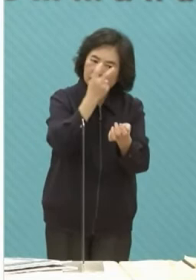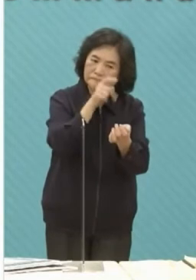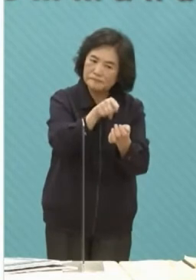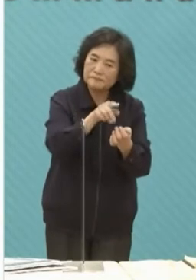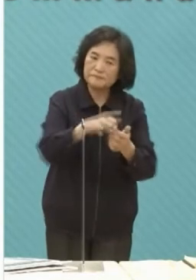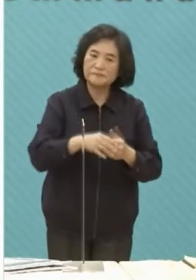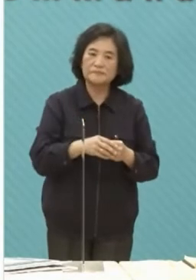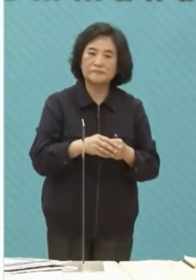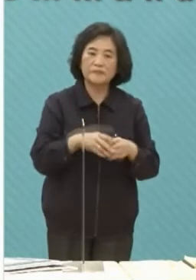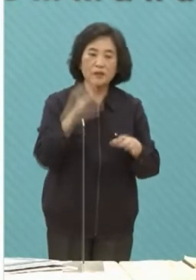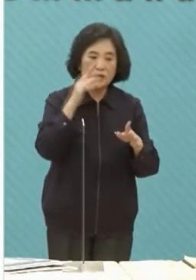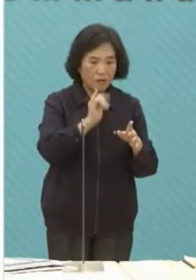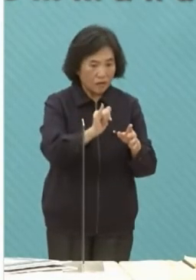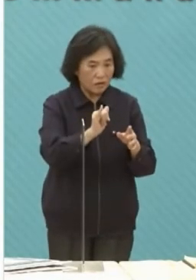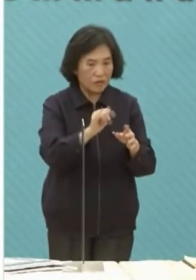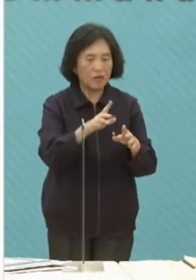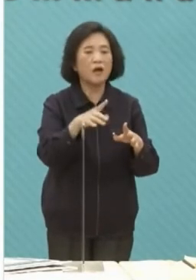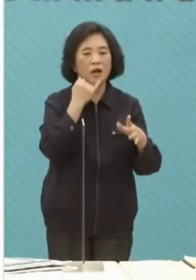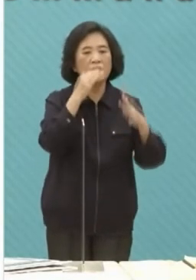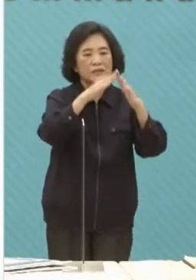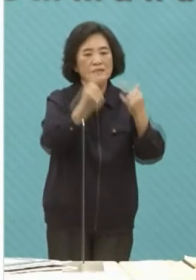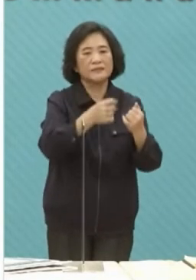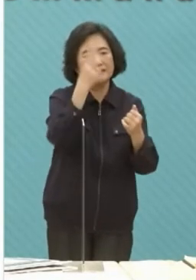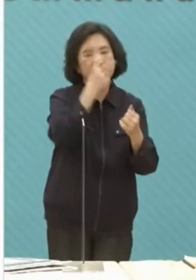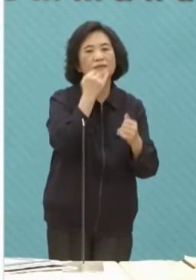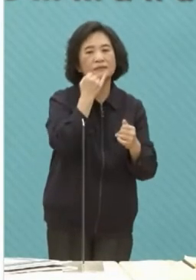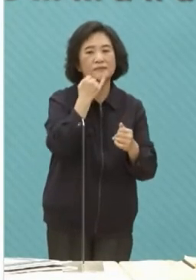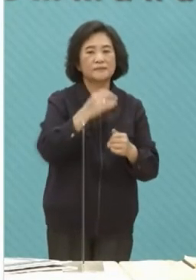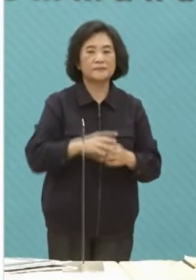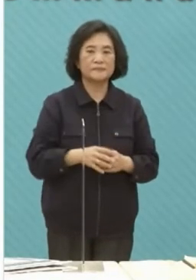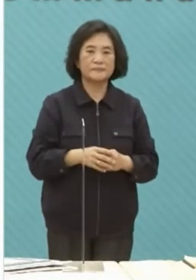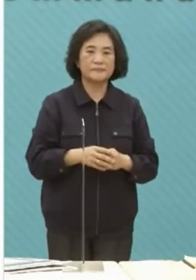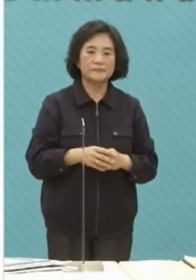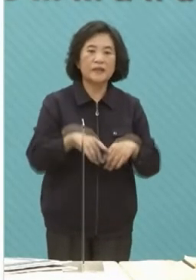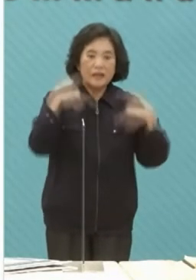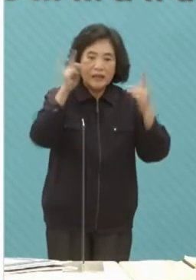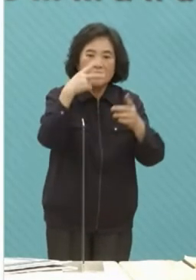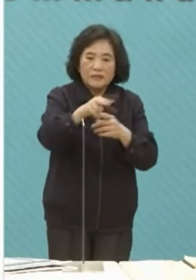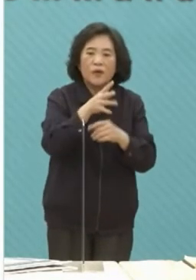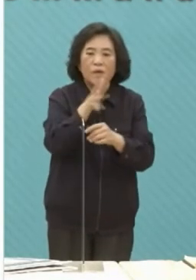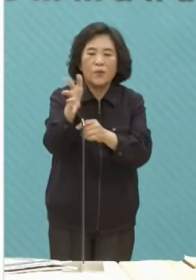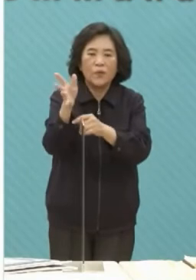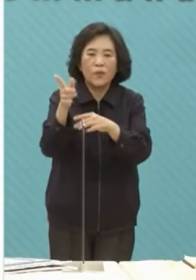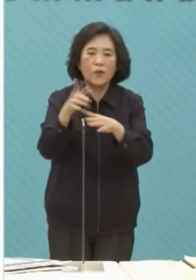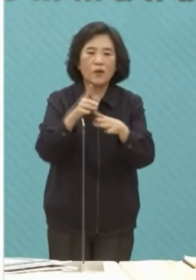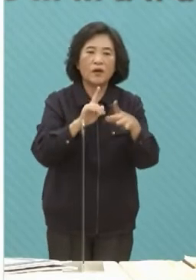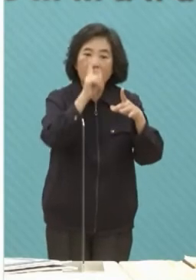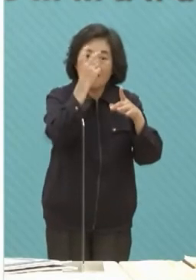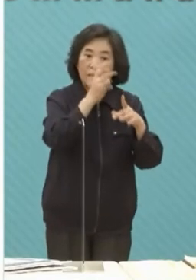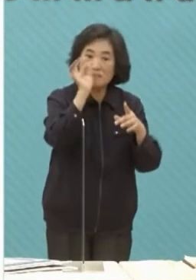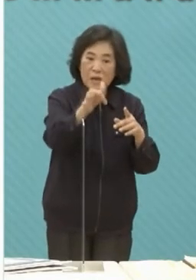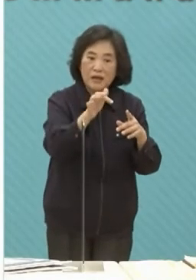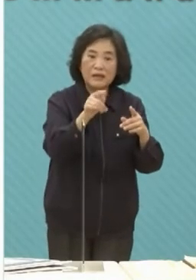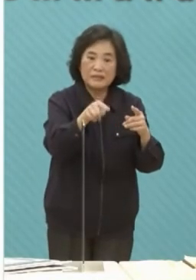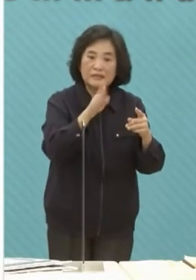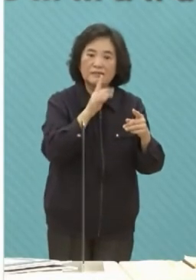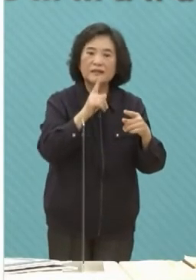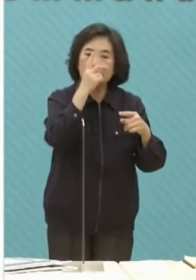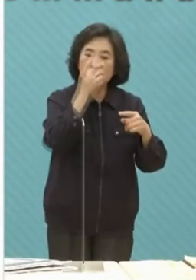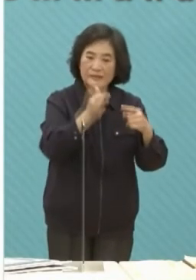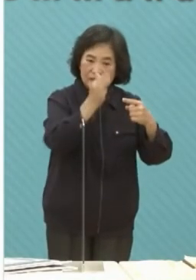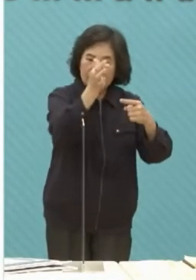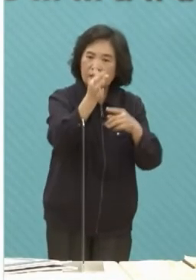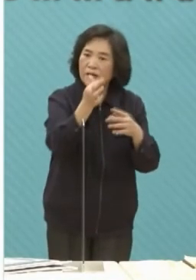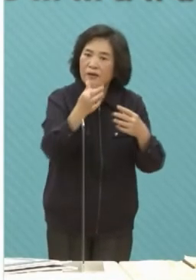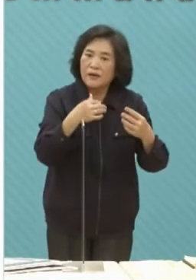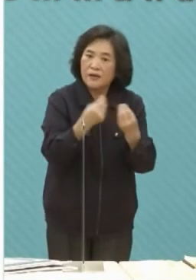后才会让你在居家照顾。那很多民众最常问的问题就是快筛阳性怎么办，那其实我们还是要